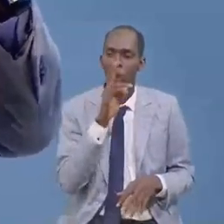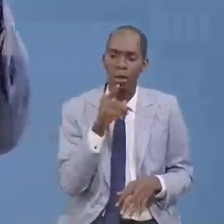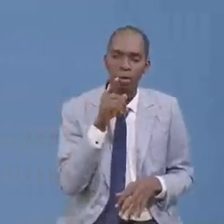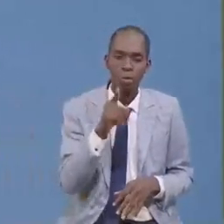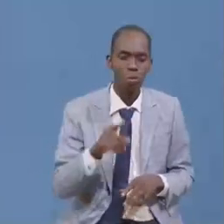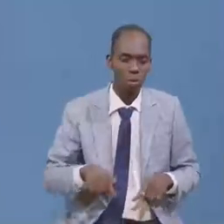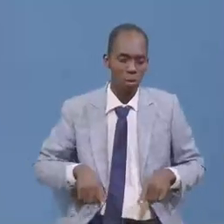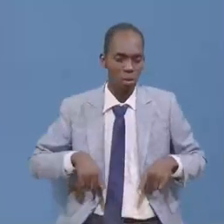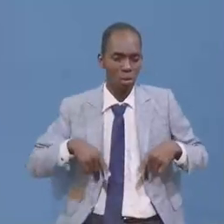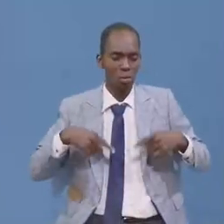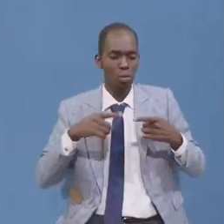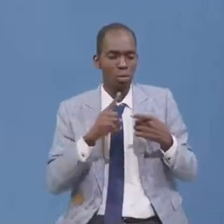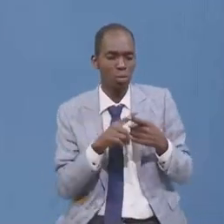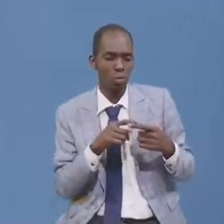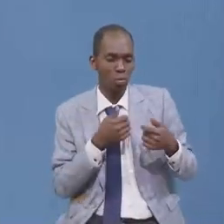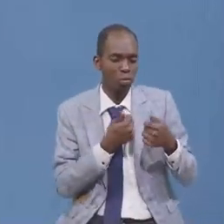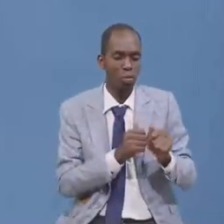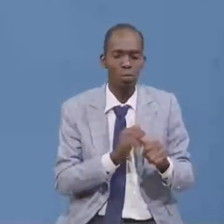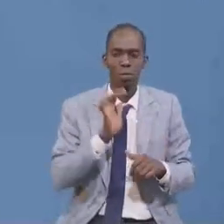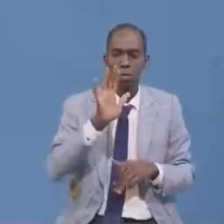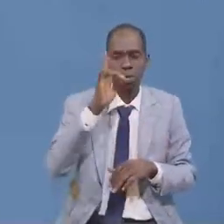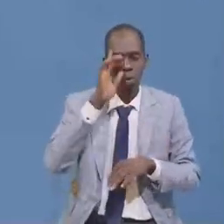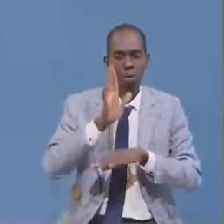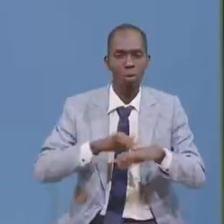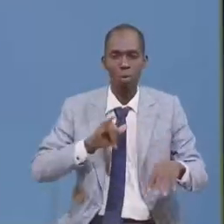Est-ce que vous vivez conformément à votre appel?